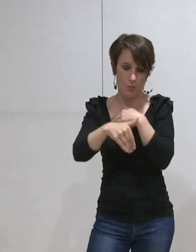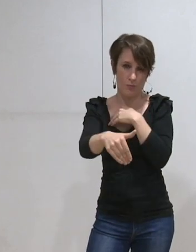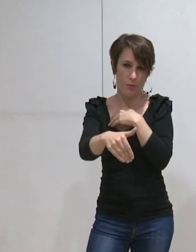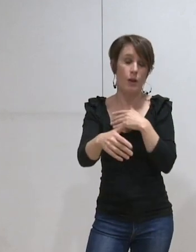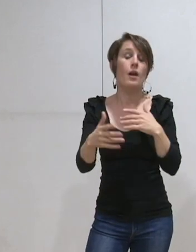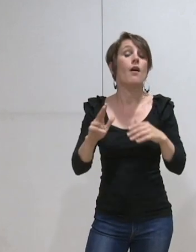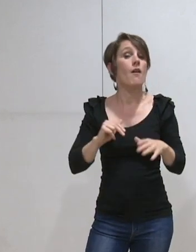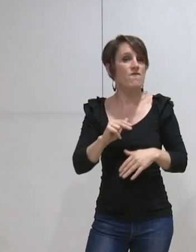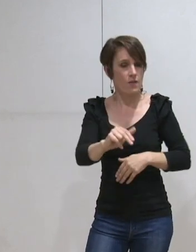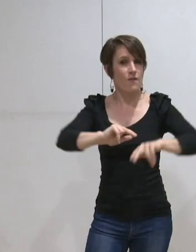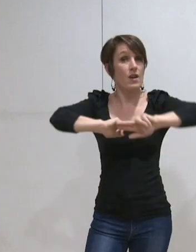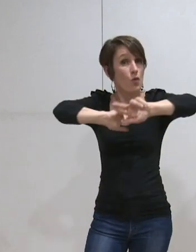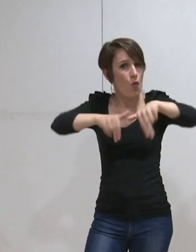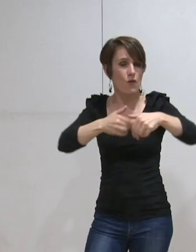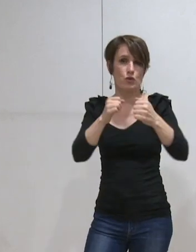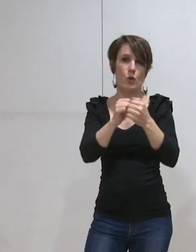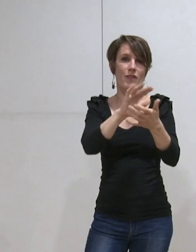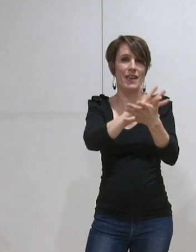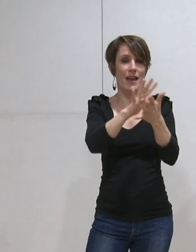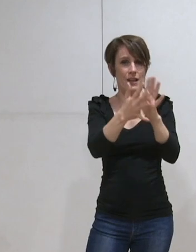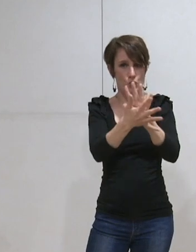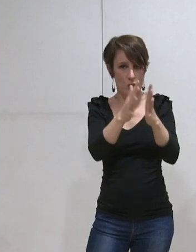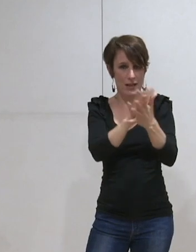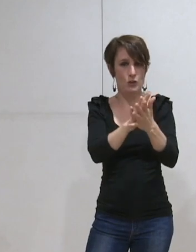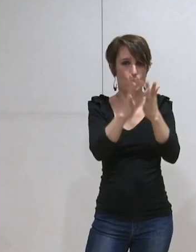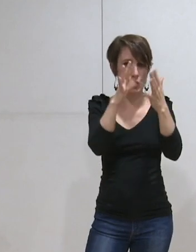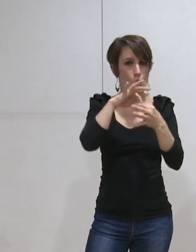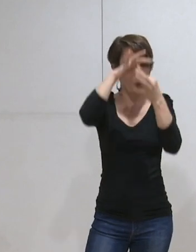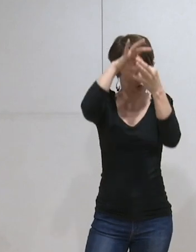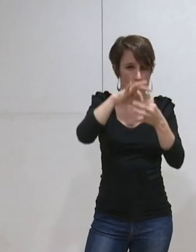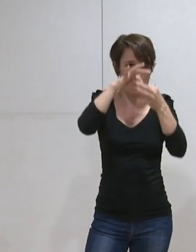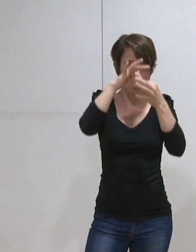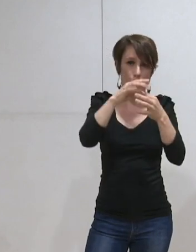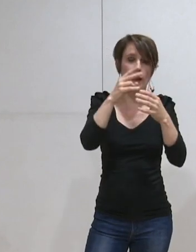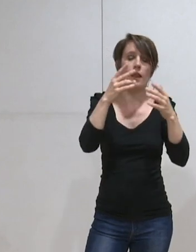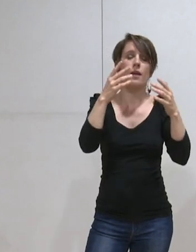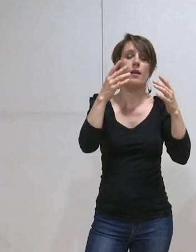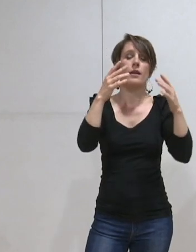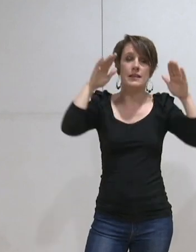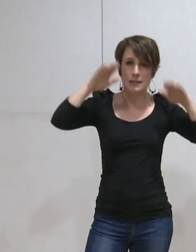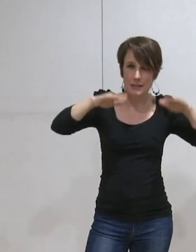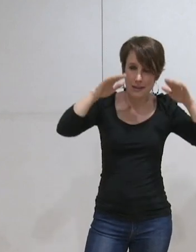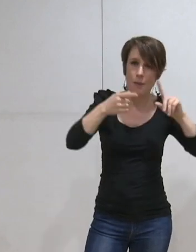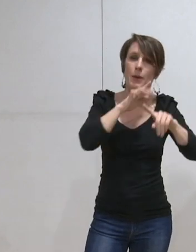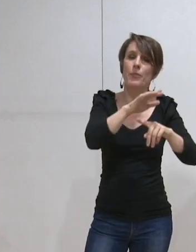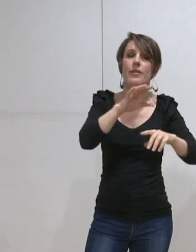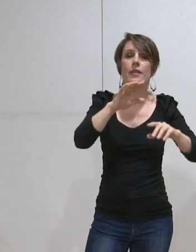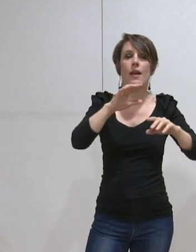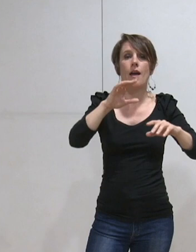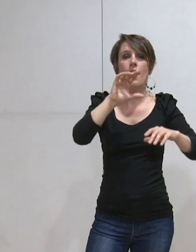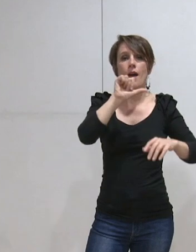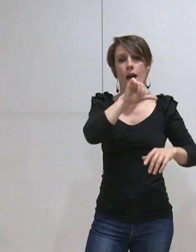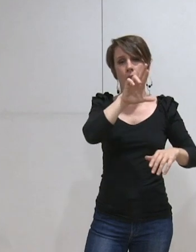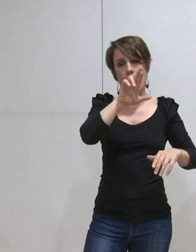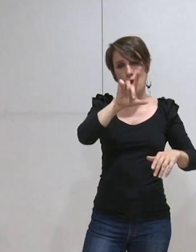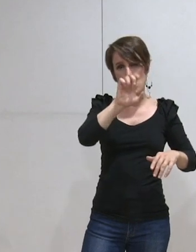liant l'association culturelle islamique d'Arlequin créée en 1990 et et la ville de Grenoble voici donc plusieurs éléments